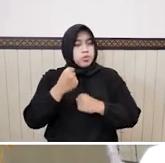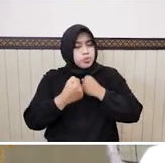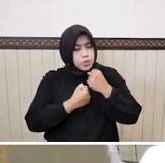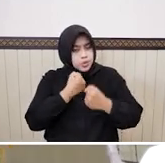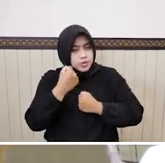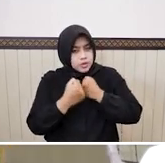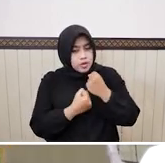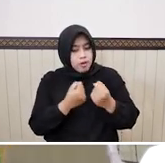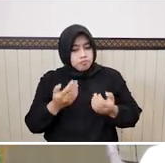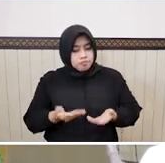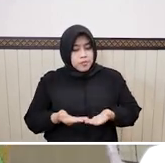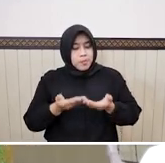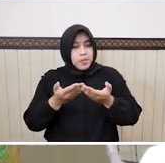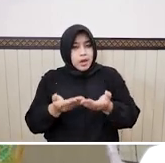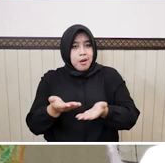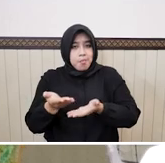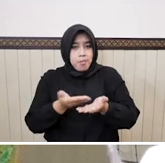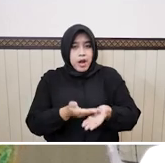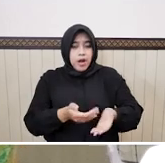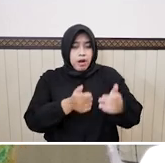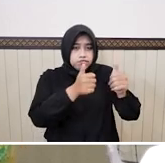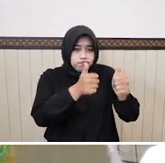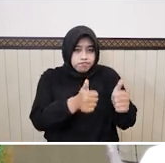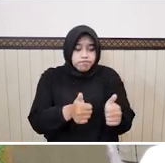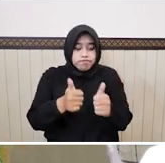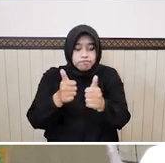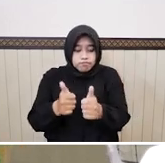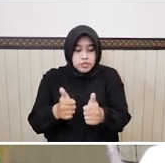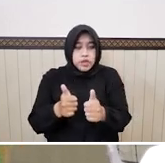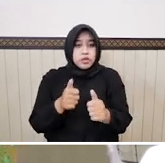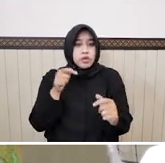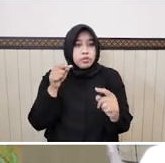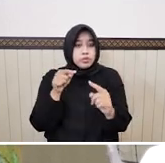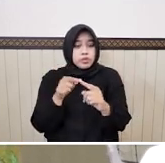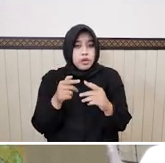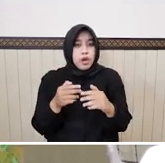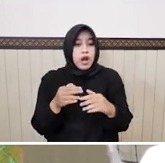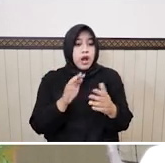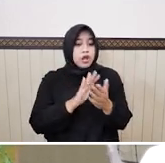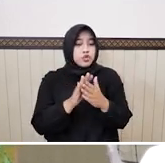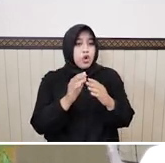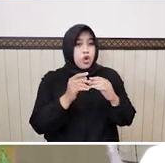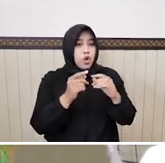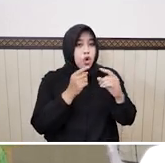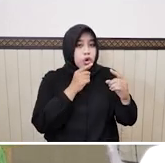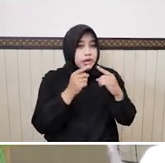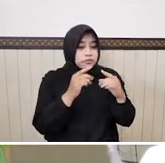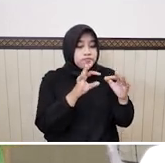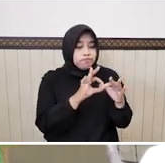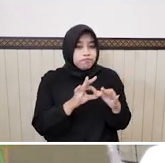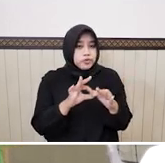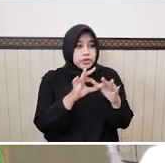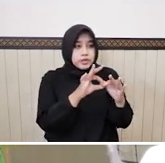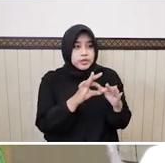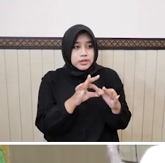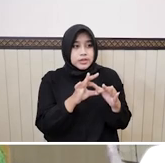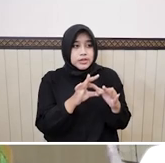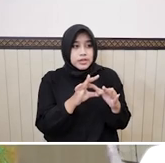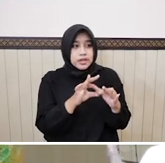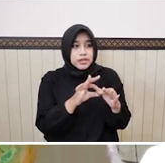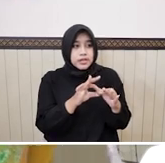berusaha memberikan pelayanan terbaik dengan berkoordinasi ataupun bekerjasama dengan